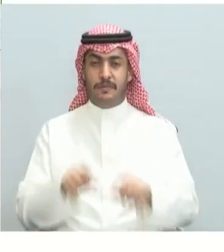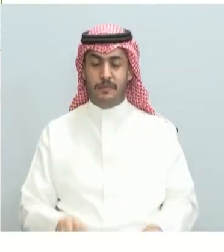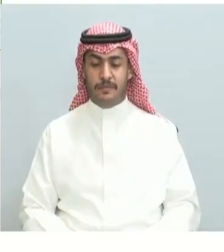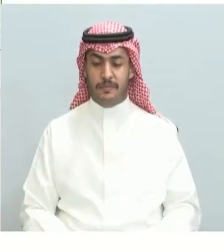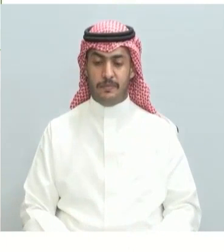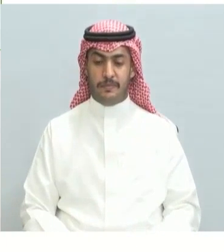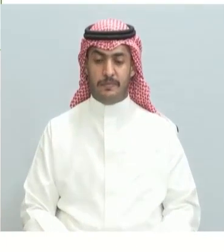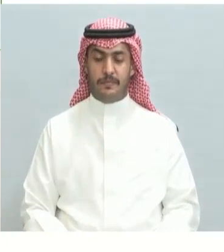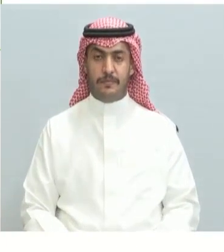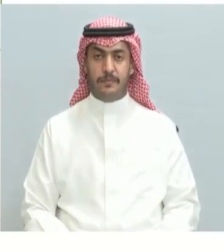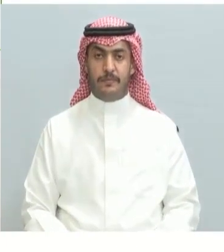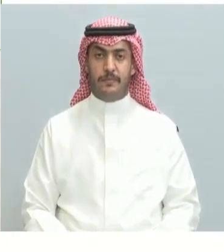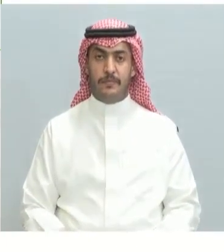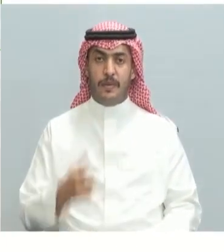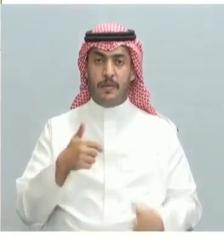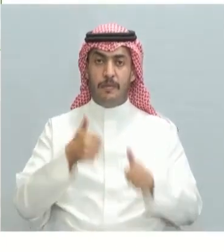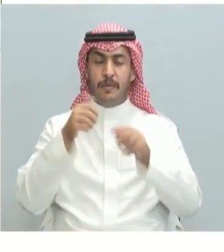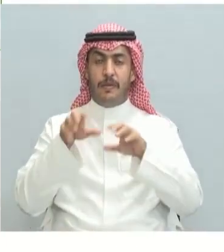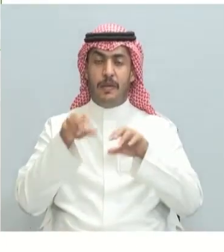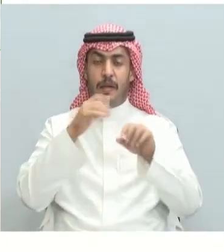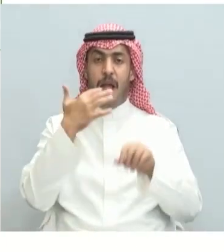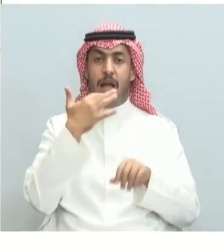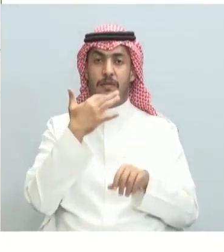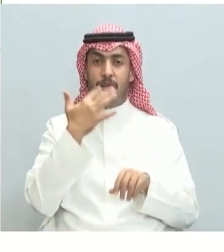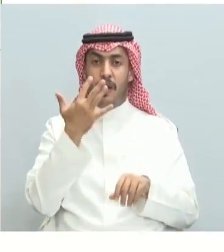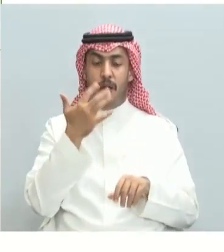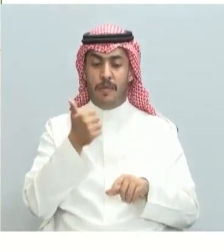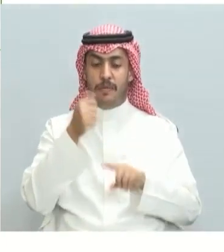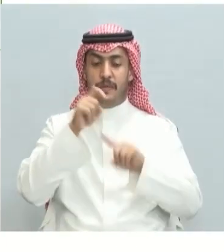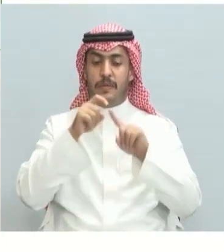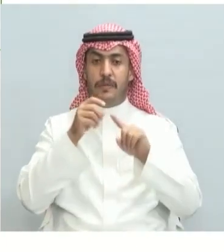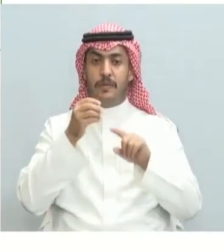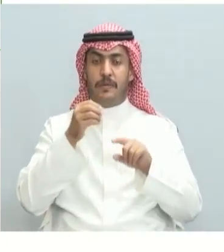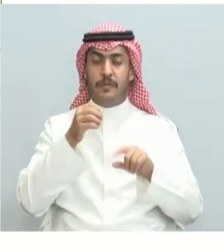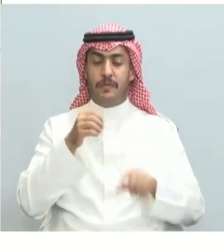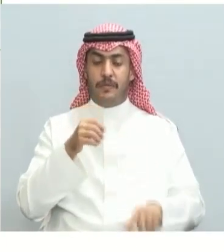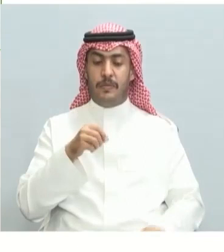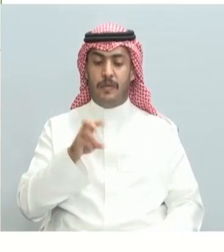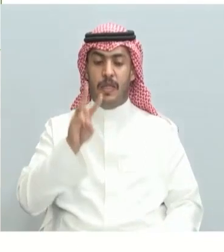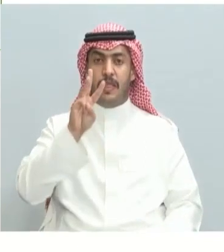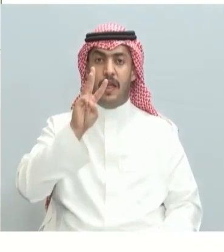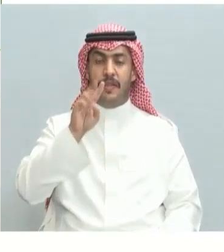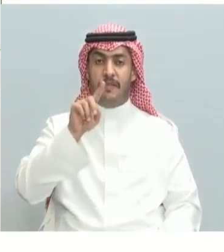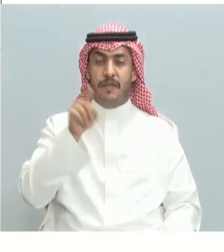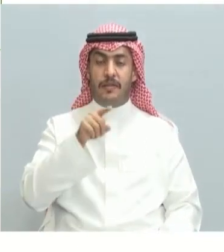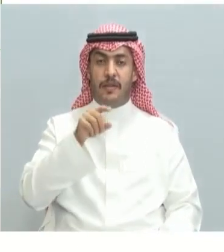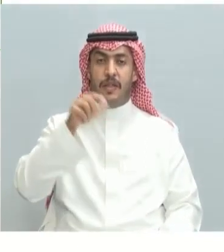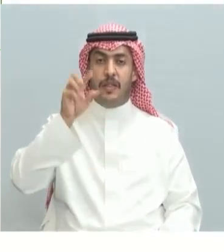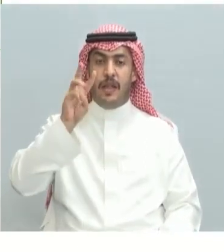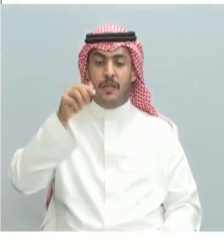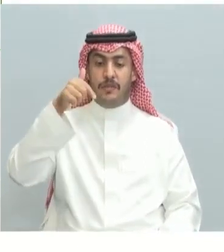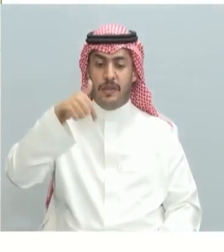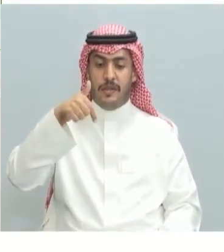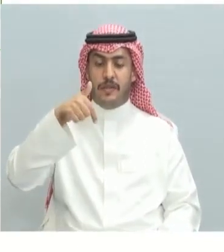2.99 فيما تحقق سنادات بعد خمس سنوات عائد بنسبه 3.63